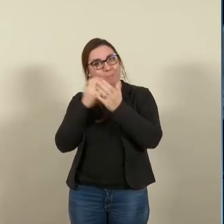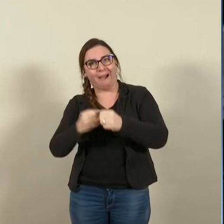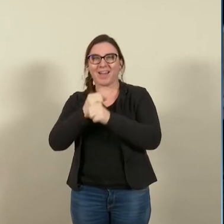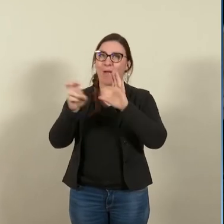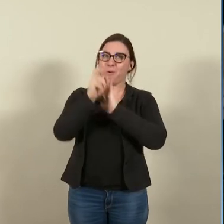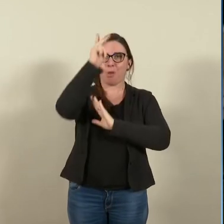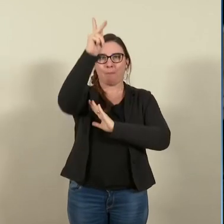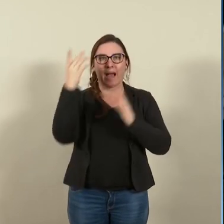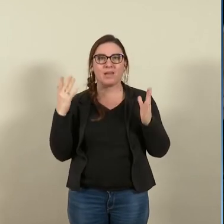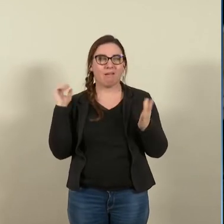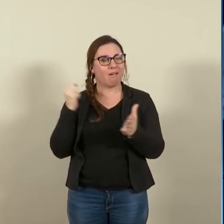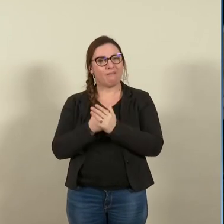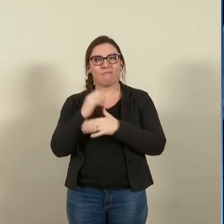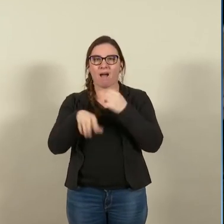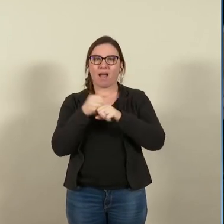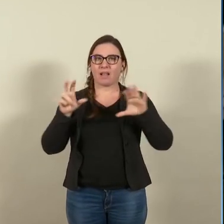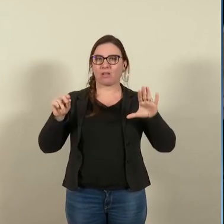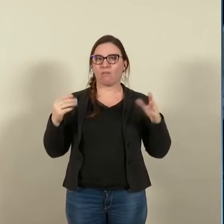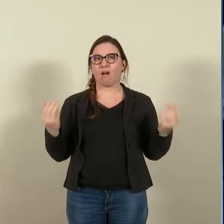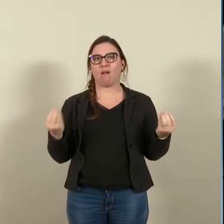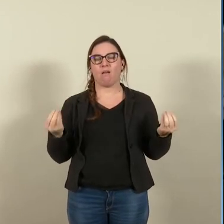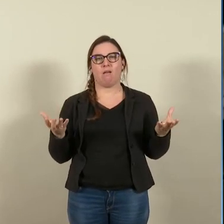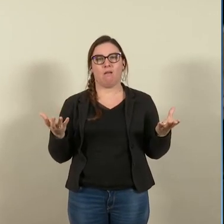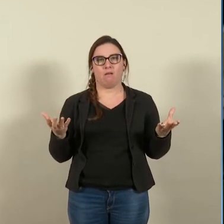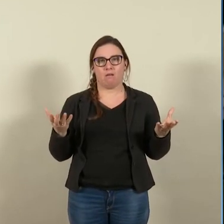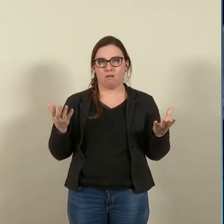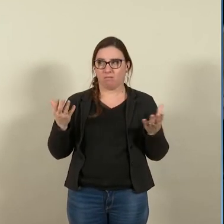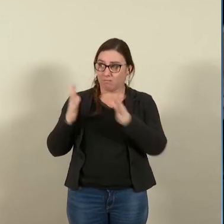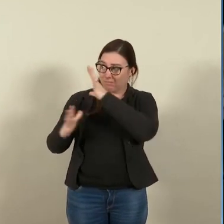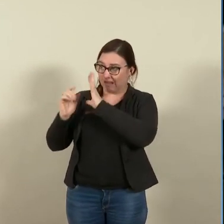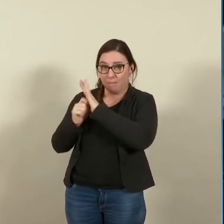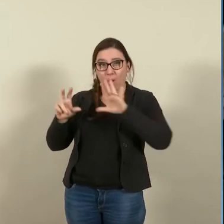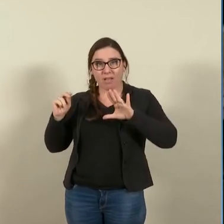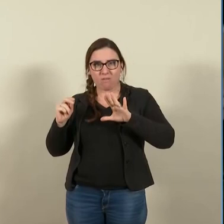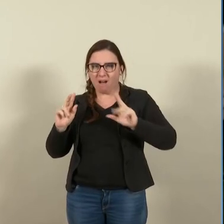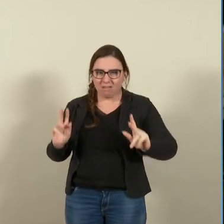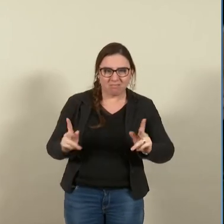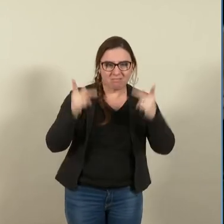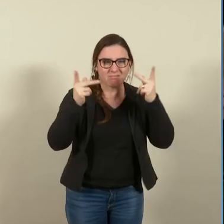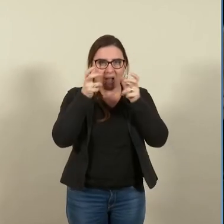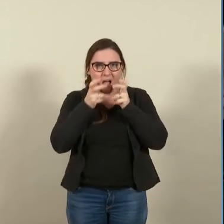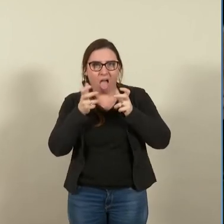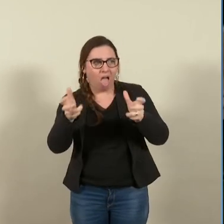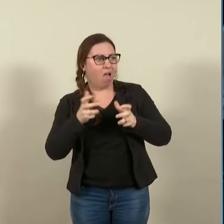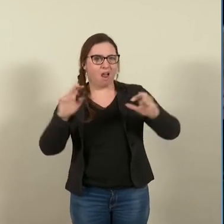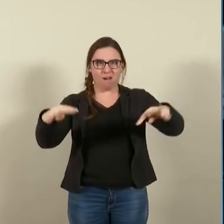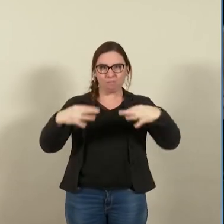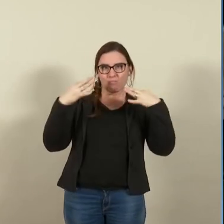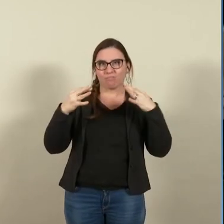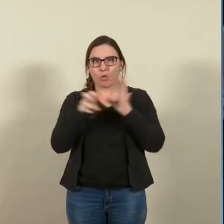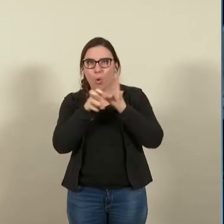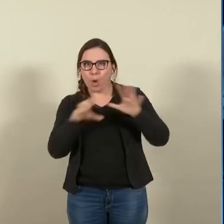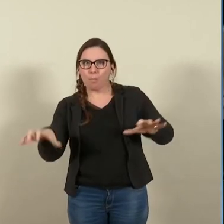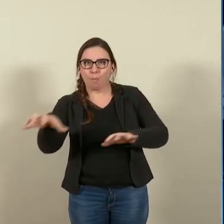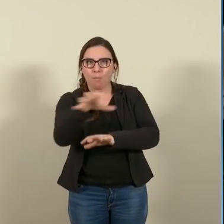Grenoble Paris à la fin des années 80 alors que depuis cette époque le dynamisme et l'attractivité de notre territoire n'ont